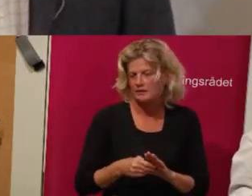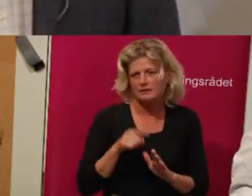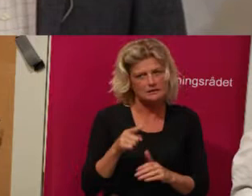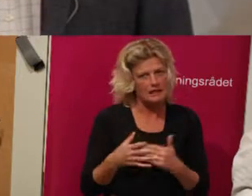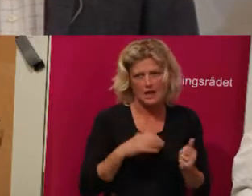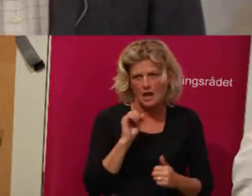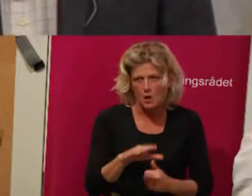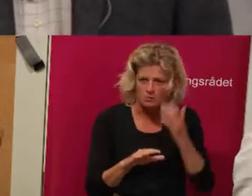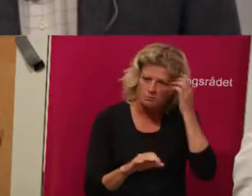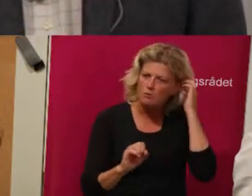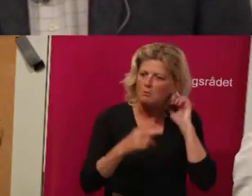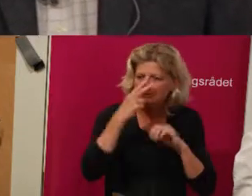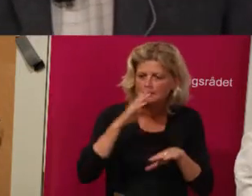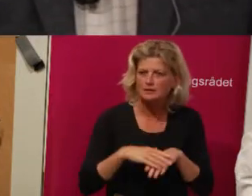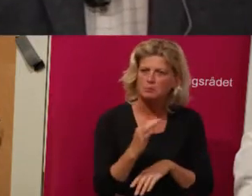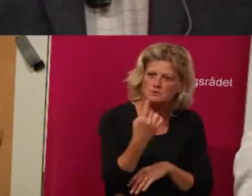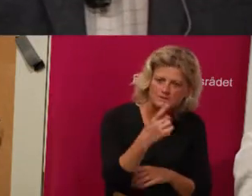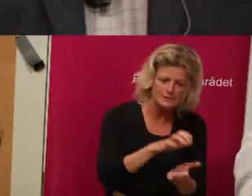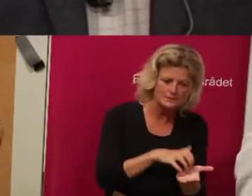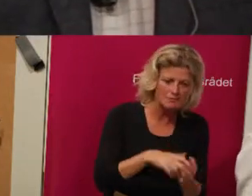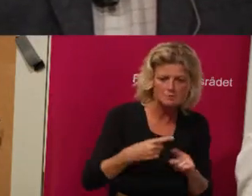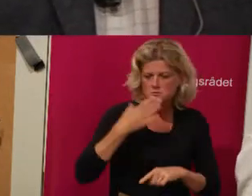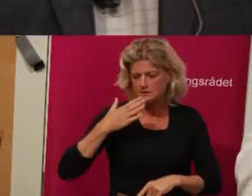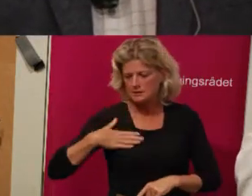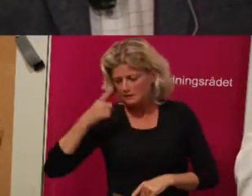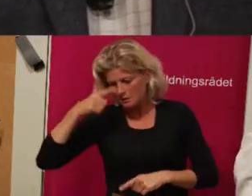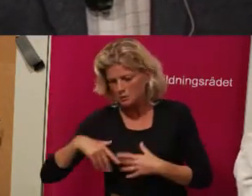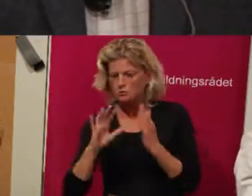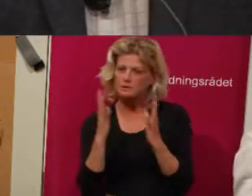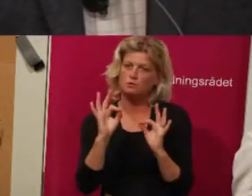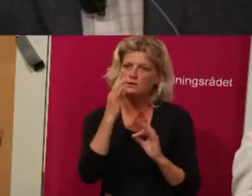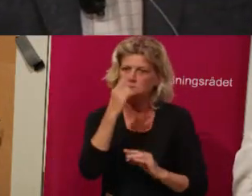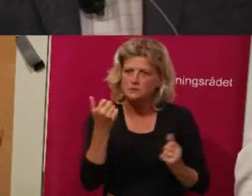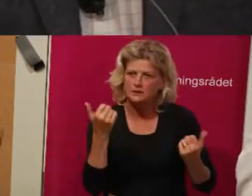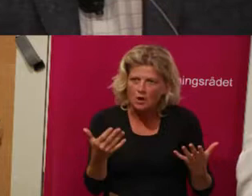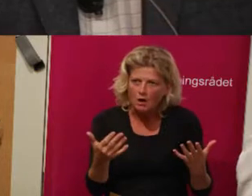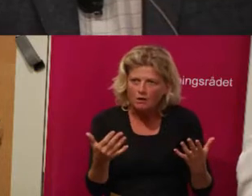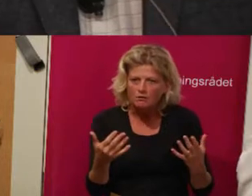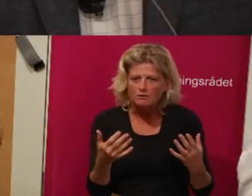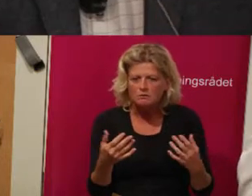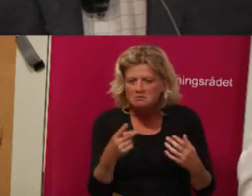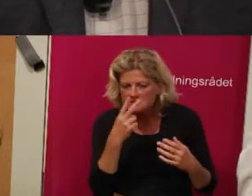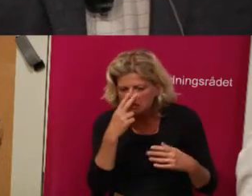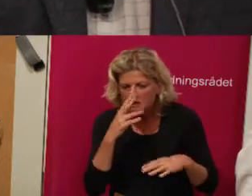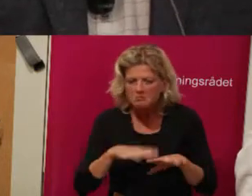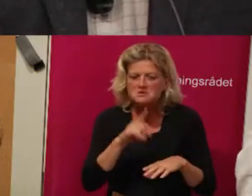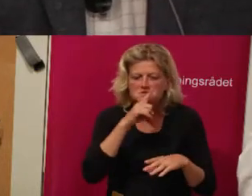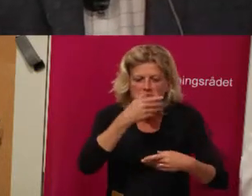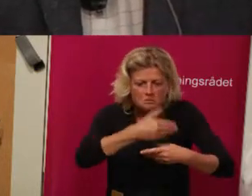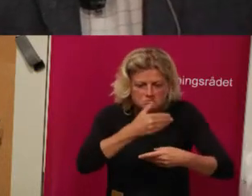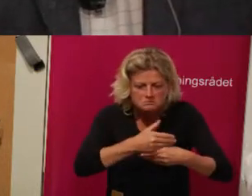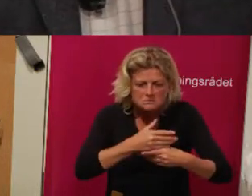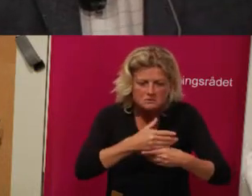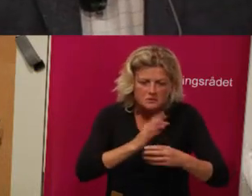på hur civilsamhället och det ideella kulturlivet och liksom små scener och sådana saker i landet är